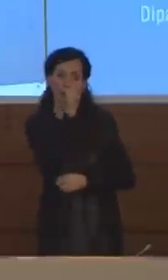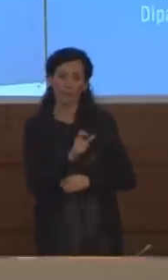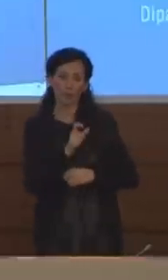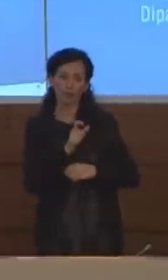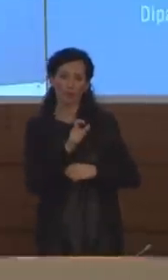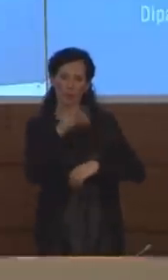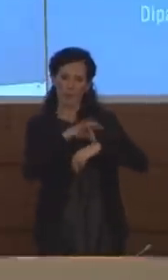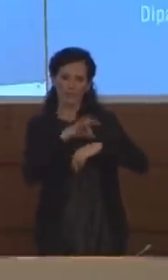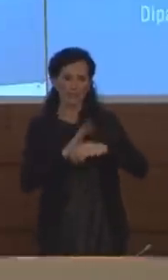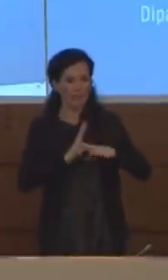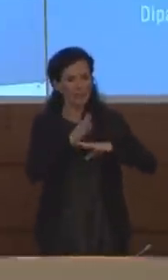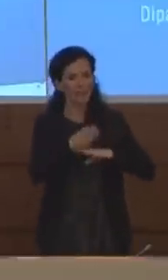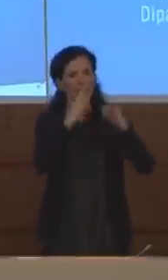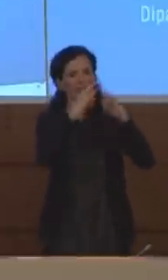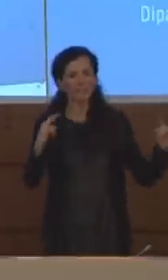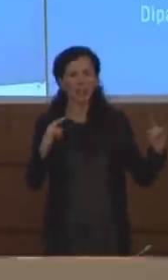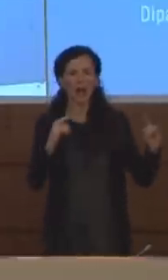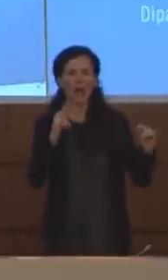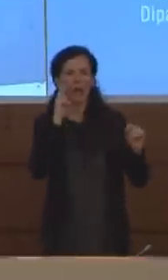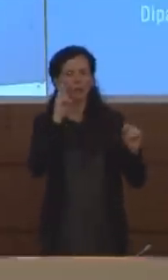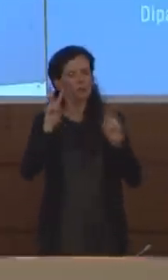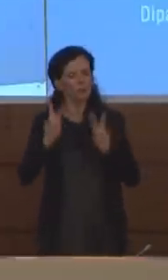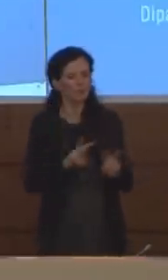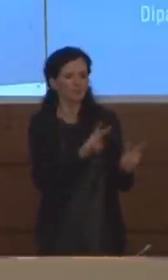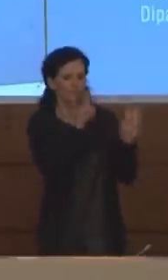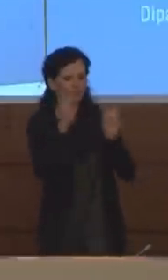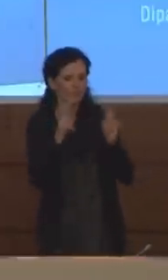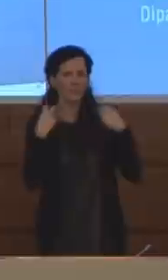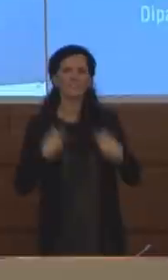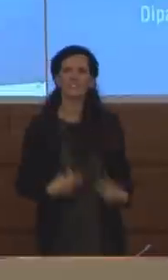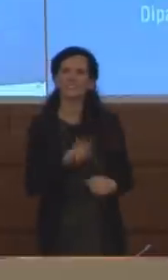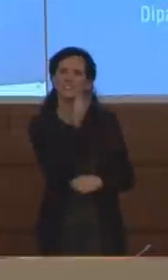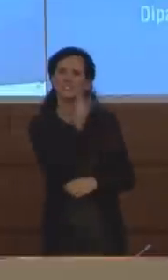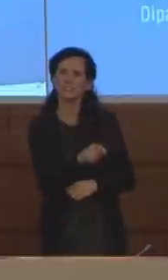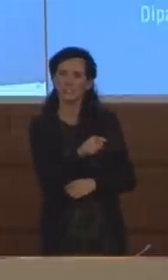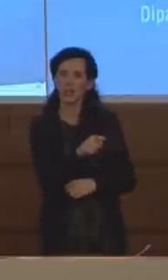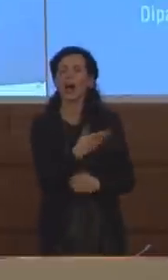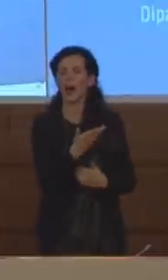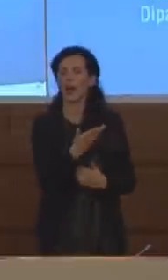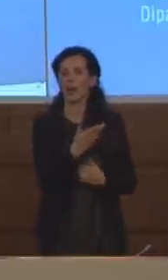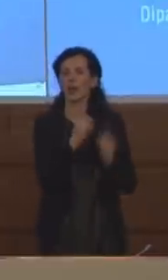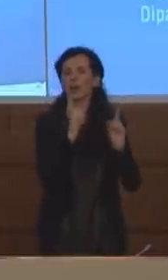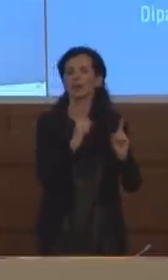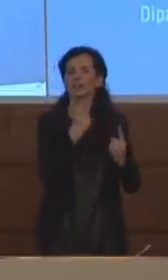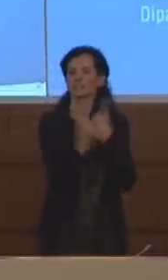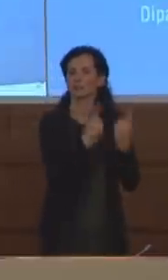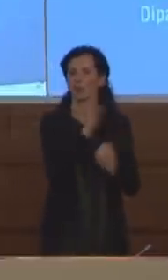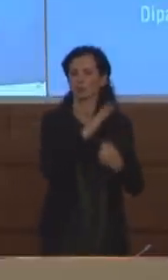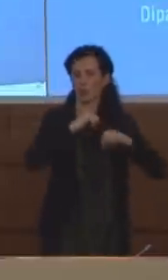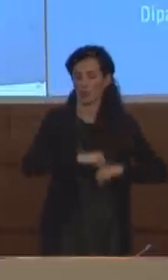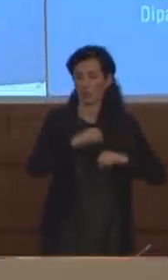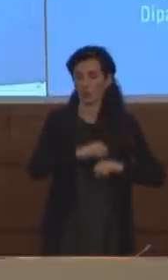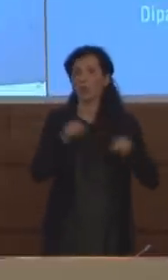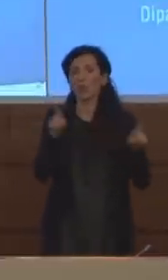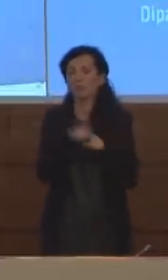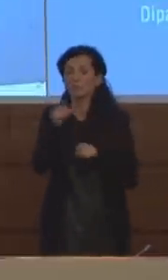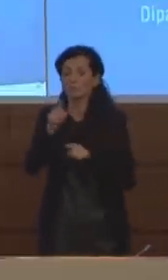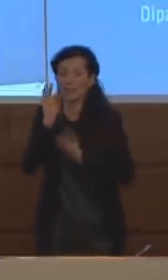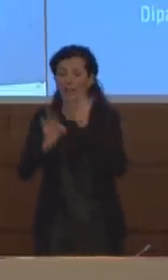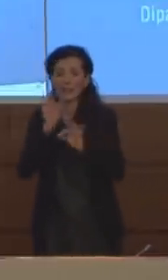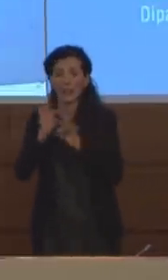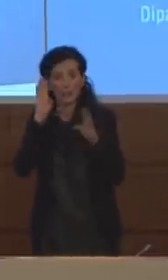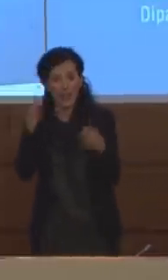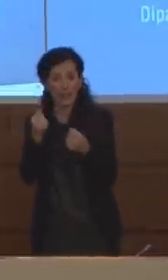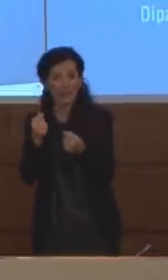questo viene allocato ovviamente in questo momento fortunatamente anche in terapia intensiva c'è una capienza che lascia qualche spazio c'è